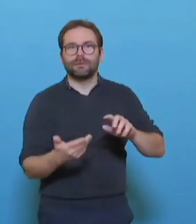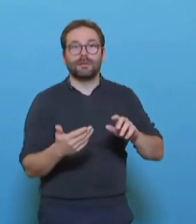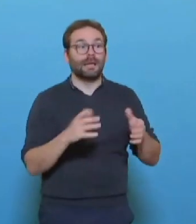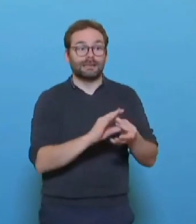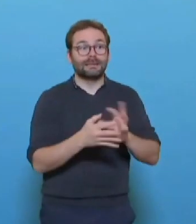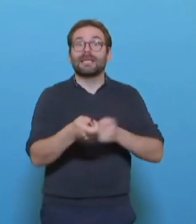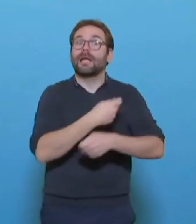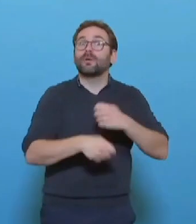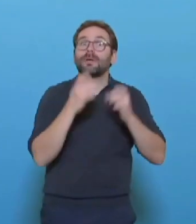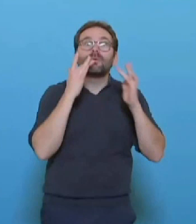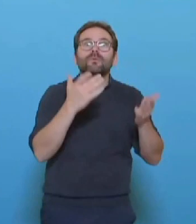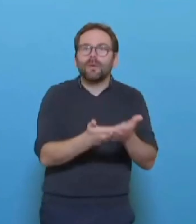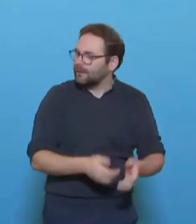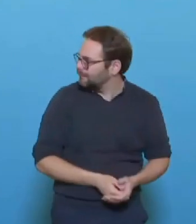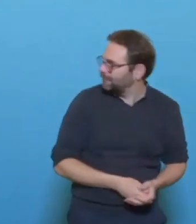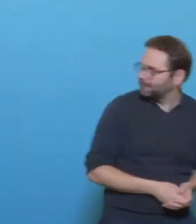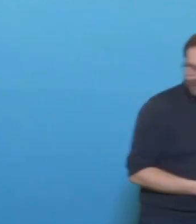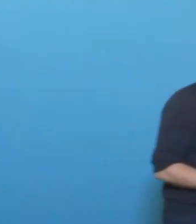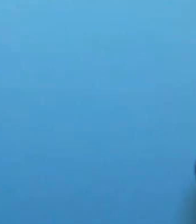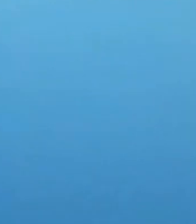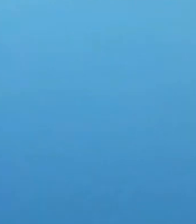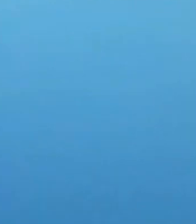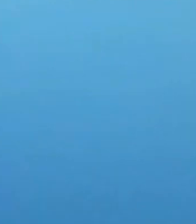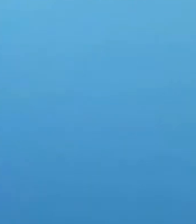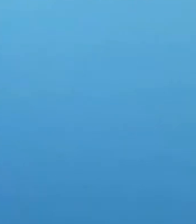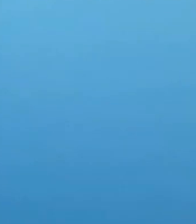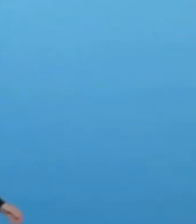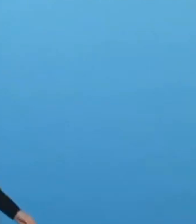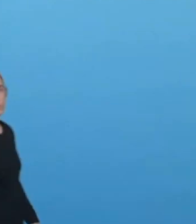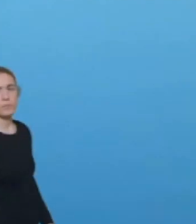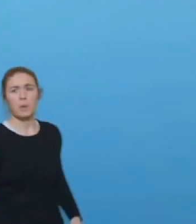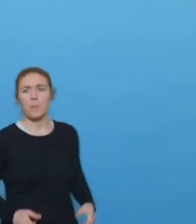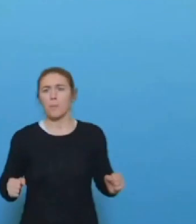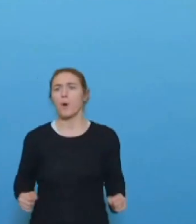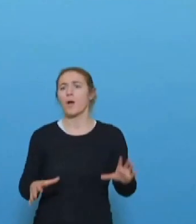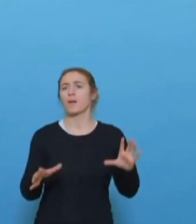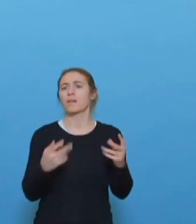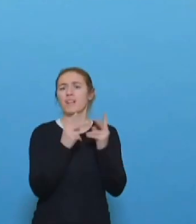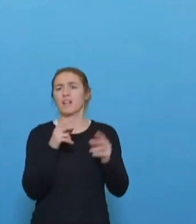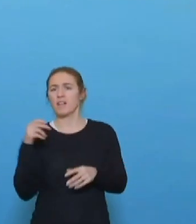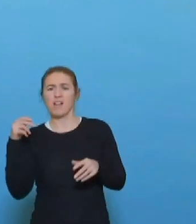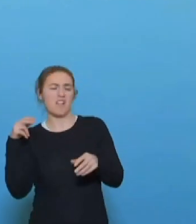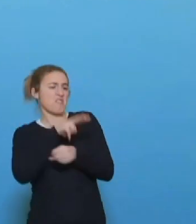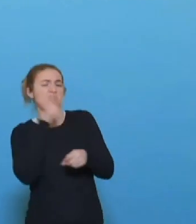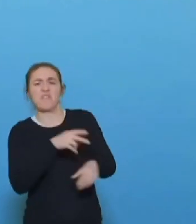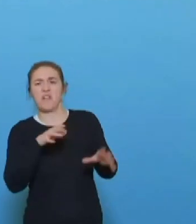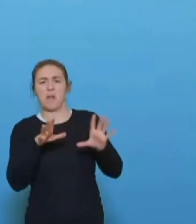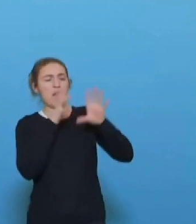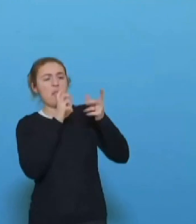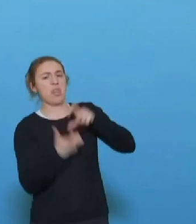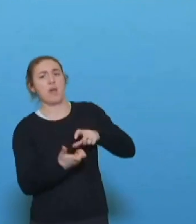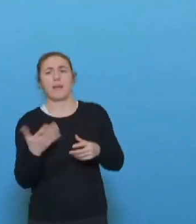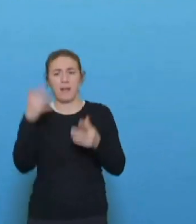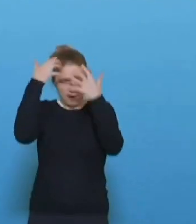pouvez injurier, vous pouvez salir, vous pouvez cracher sur l'image de la ville autant que vous voudrez, la duplicité